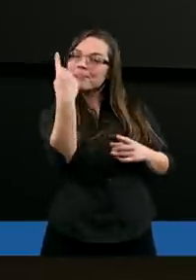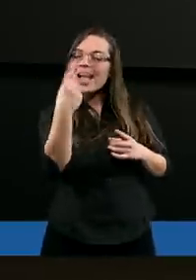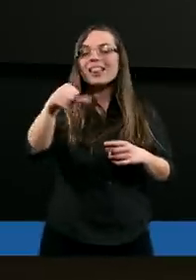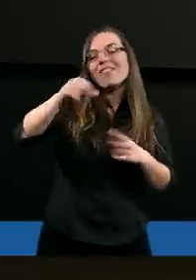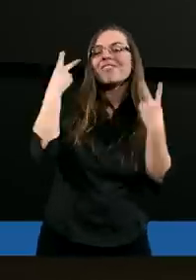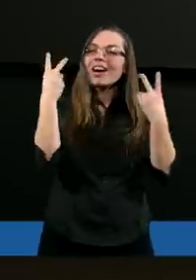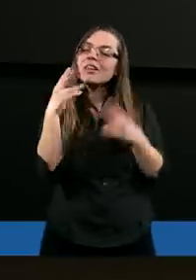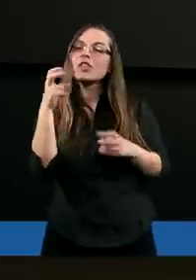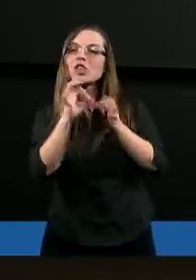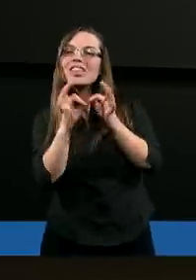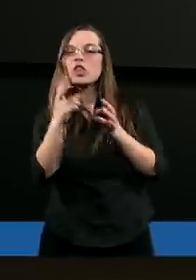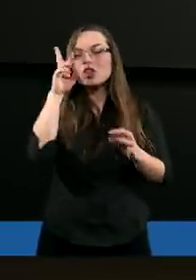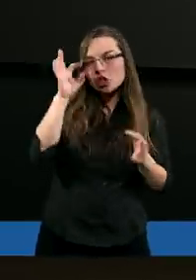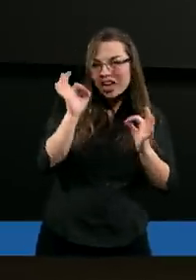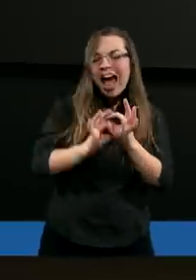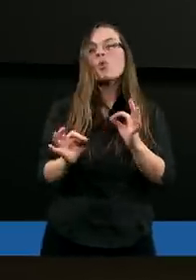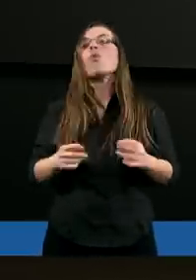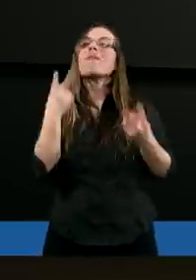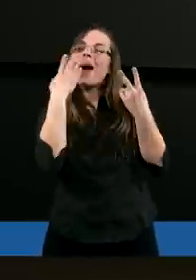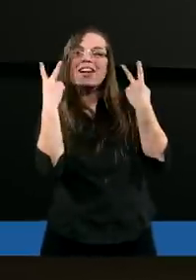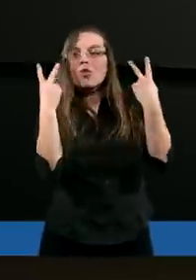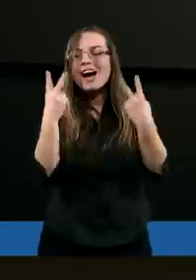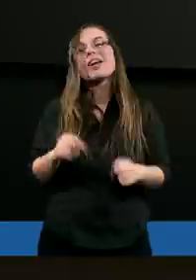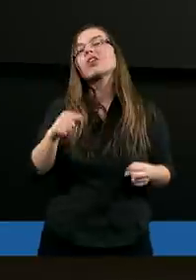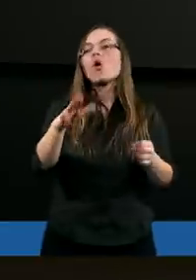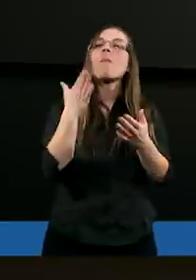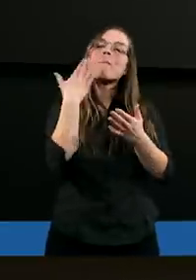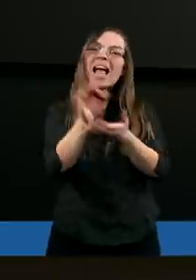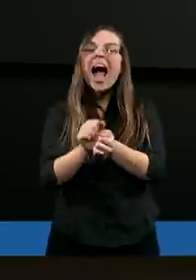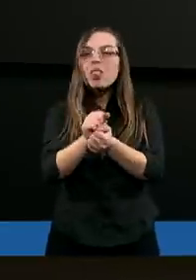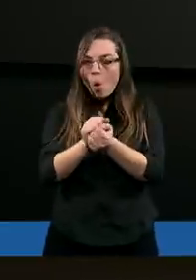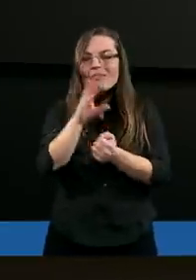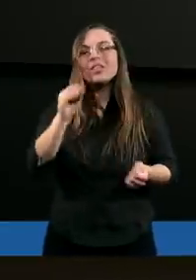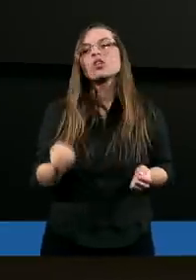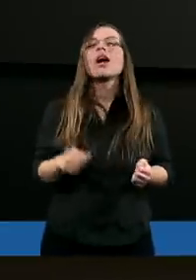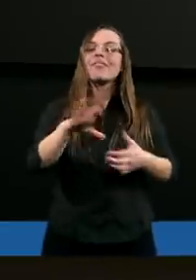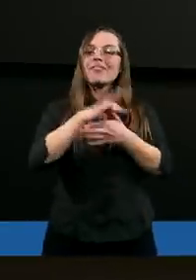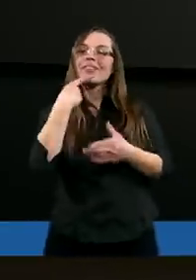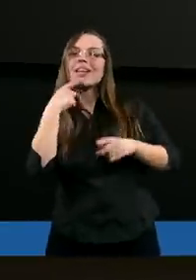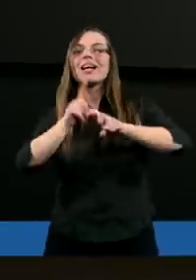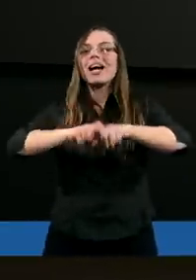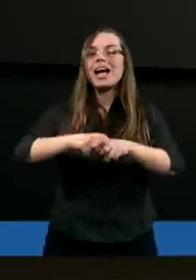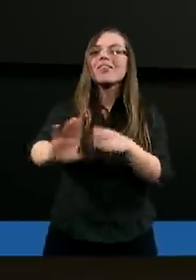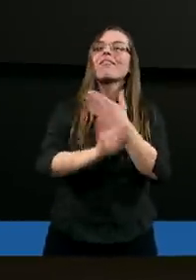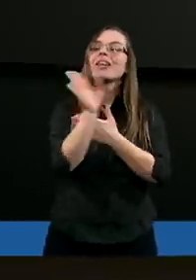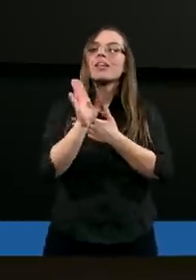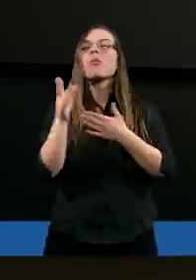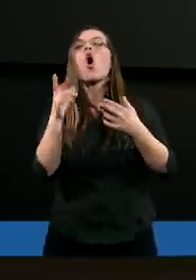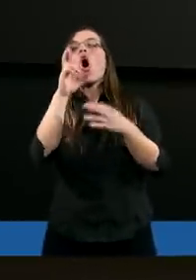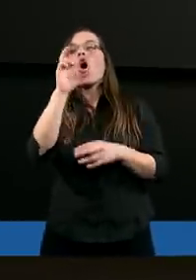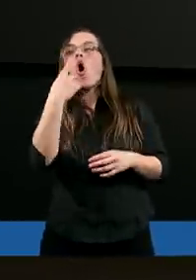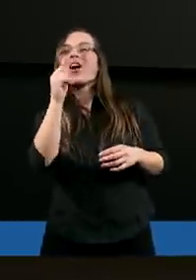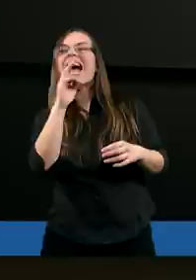szczegół dodam, że jest bardzo ważne. Mianowicie w języku greckim występują rodzajniki